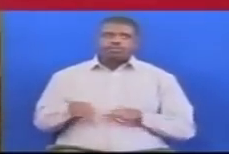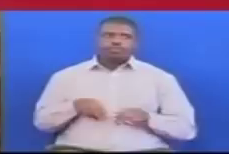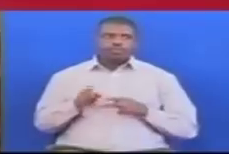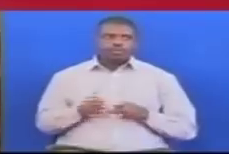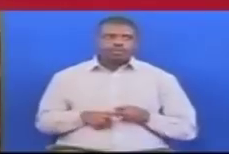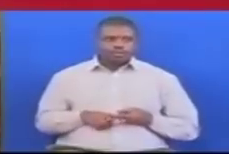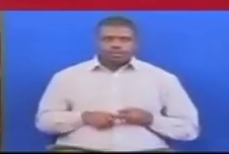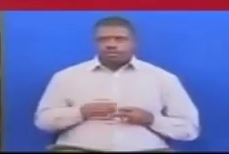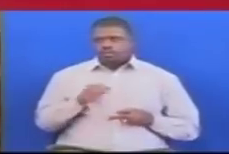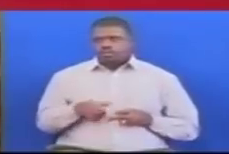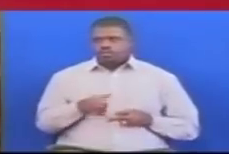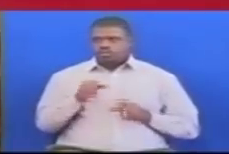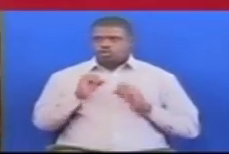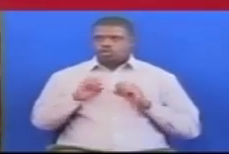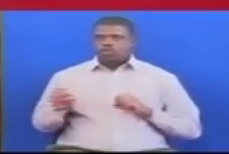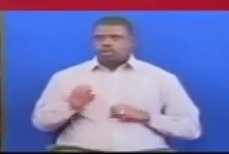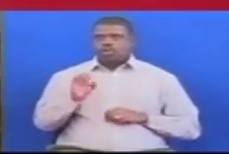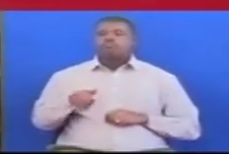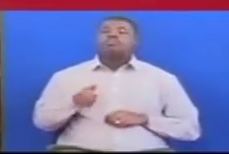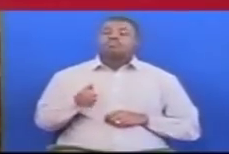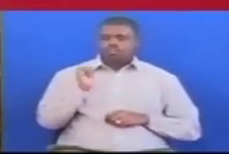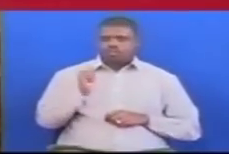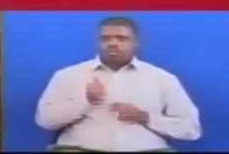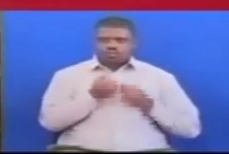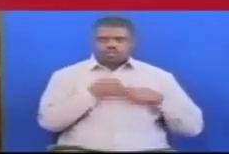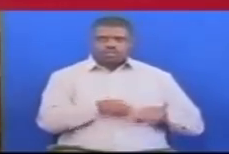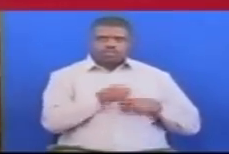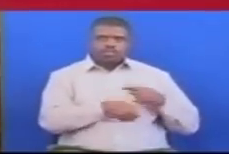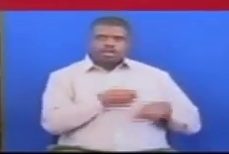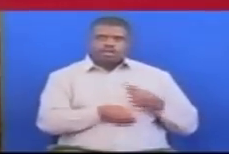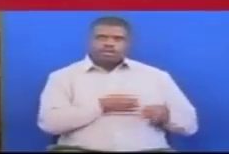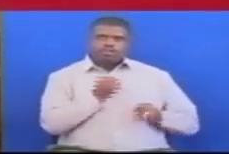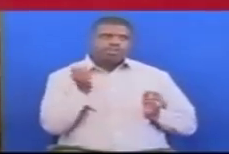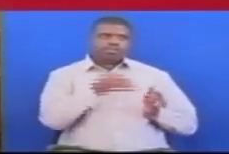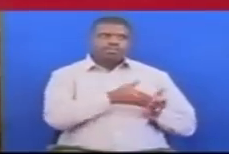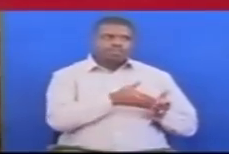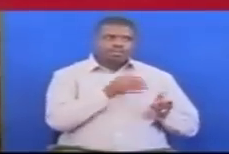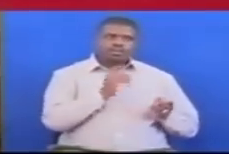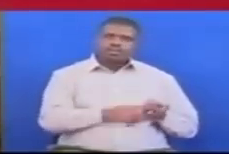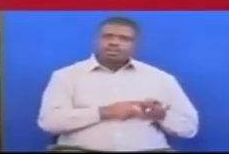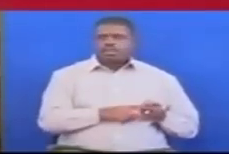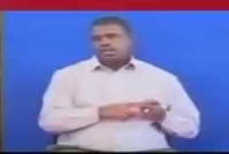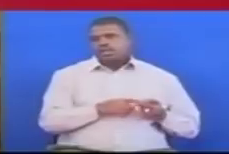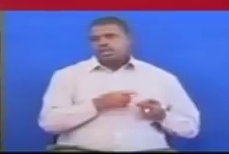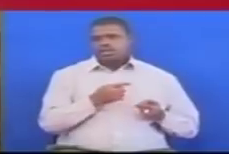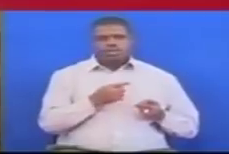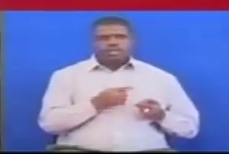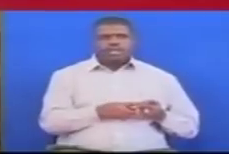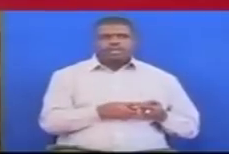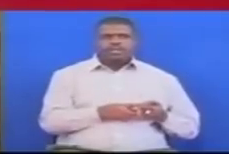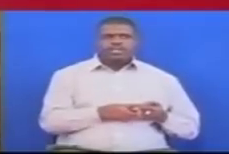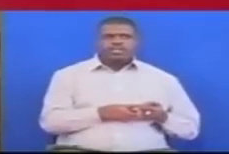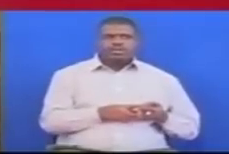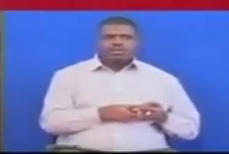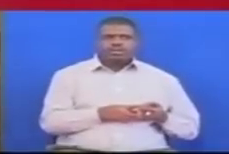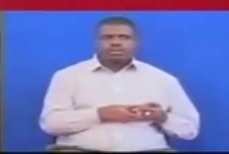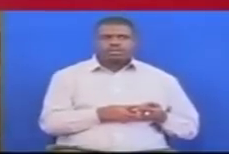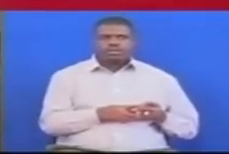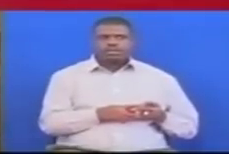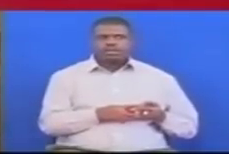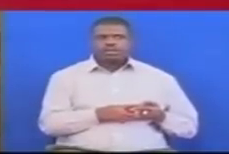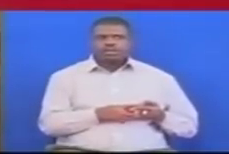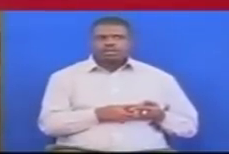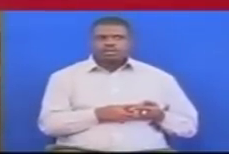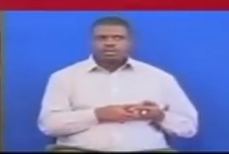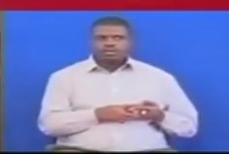huyo mwezi Oktoba mwaka jana, ambapo utekelezaji wa mradi ulikuwa umefikia 92.3% na unatoa huduma ya maji kwa